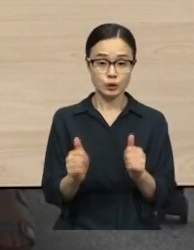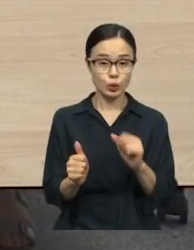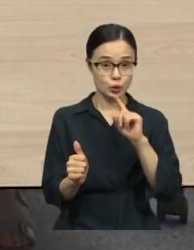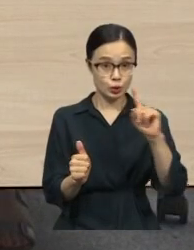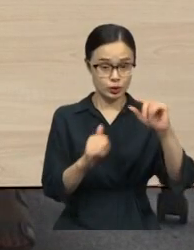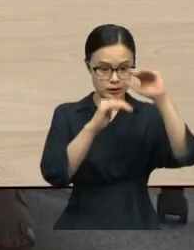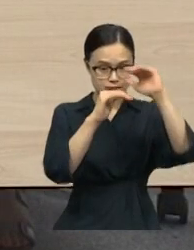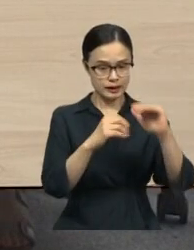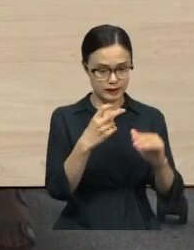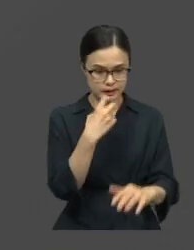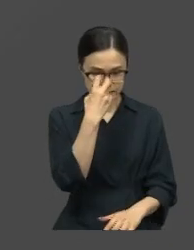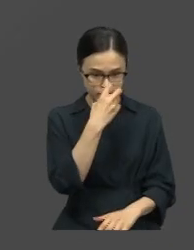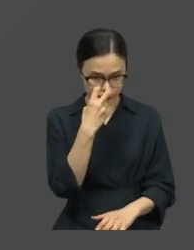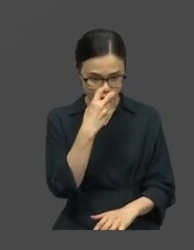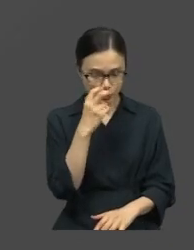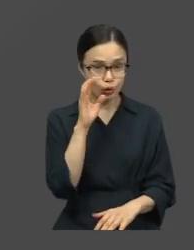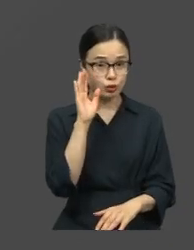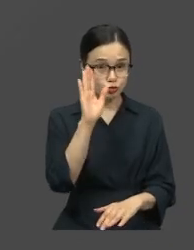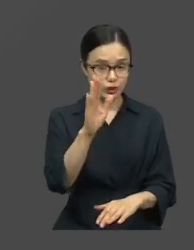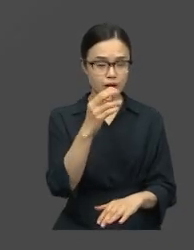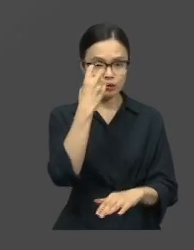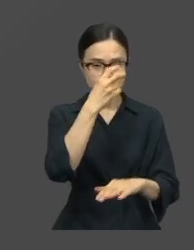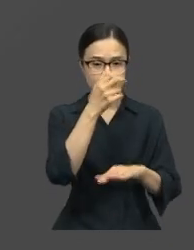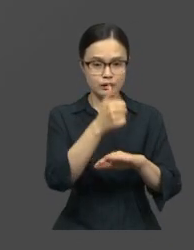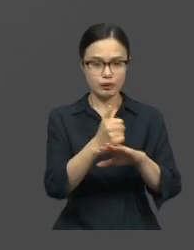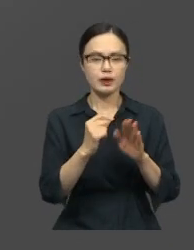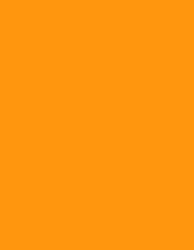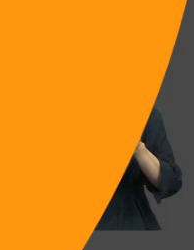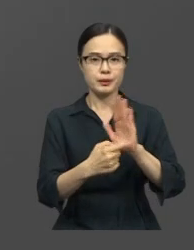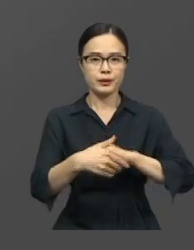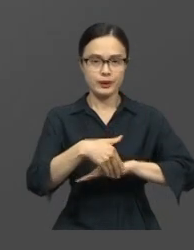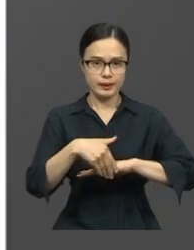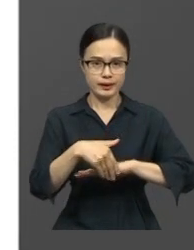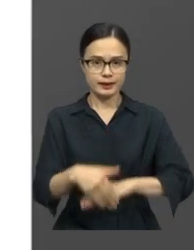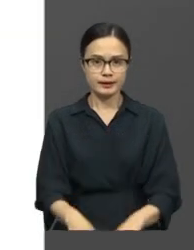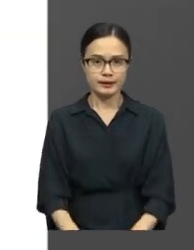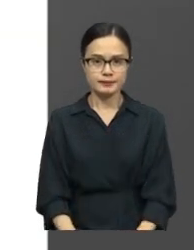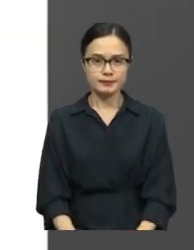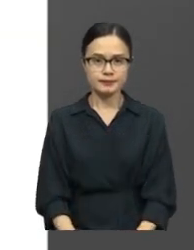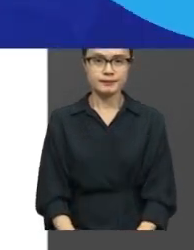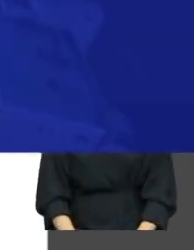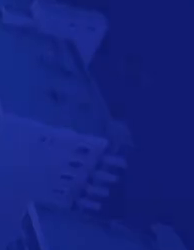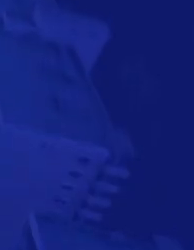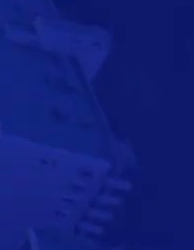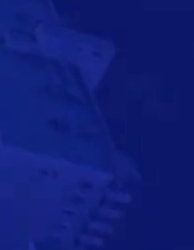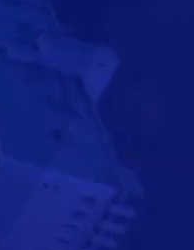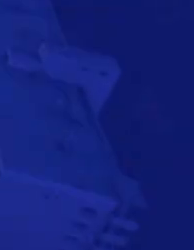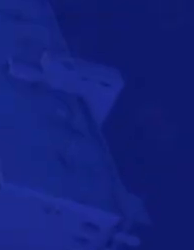추후 수사 결과를 발표할 것이라 전했습니다. 딜라이브 뉴스 조성엽입니다.